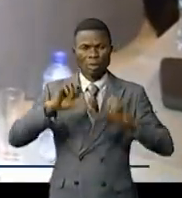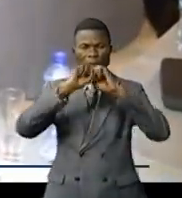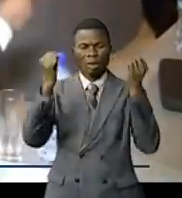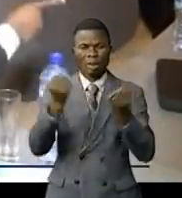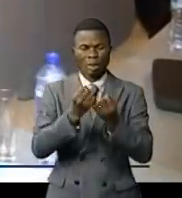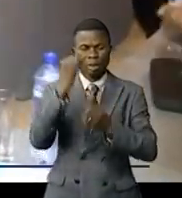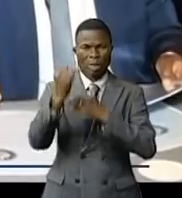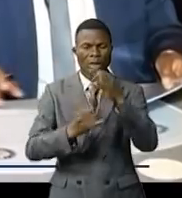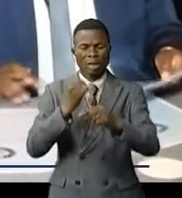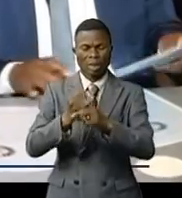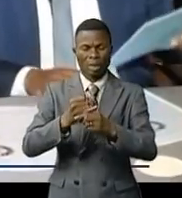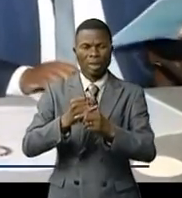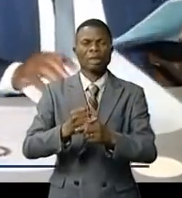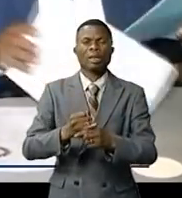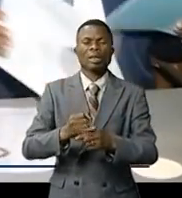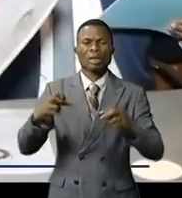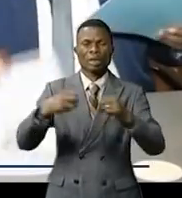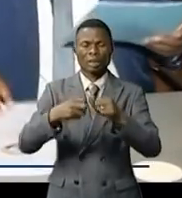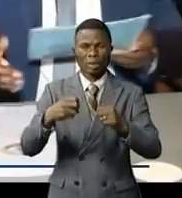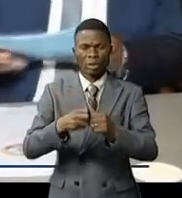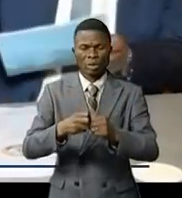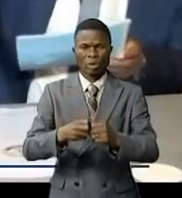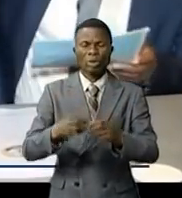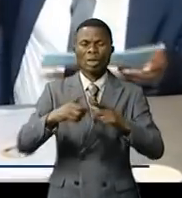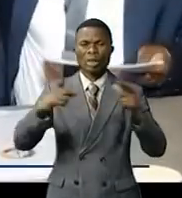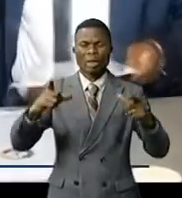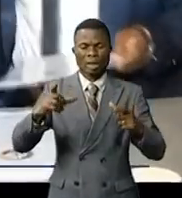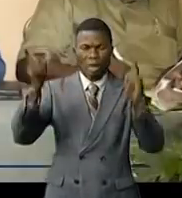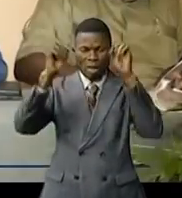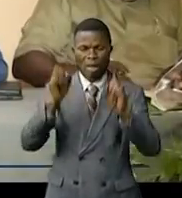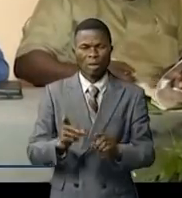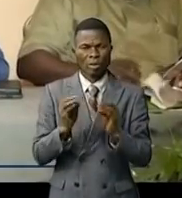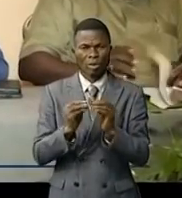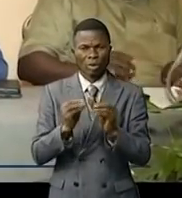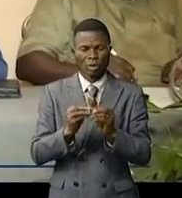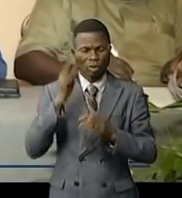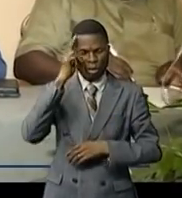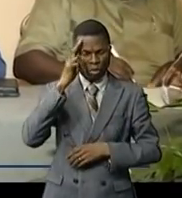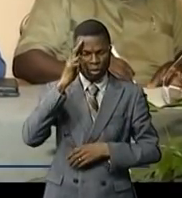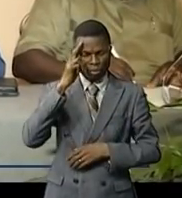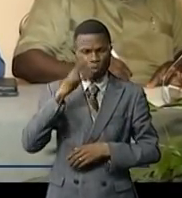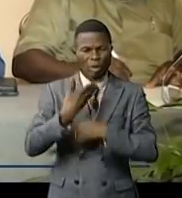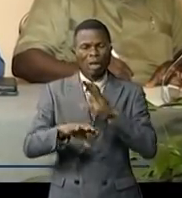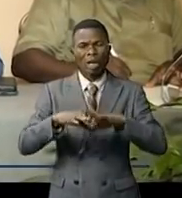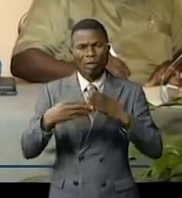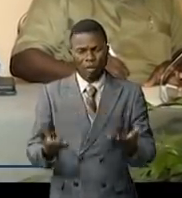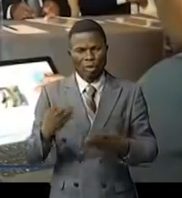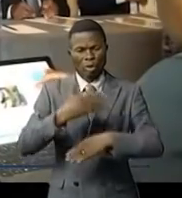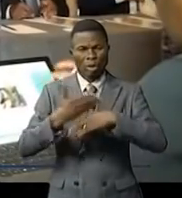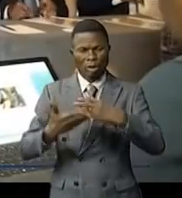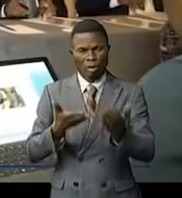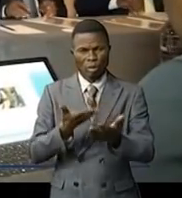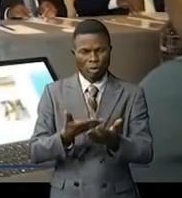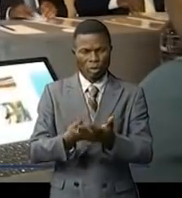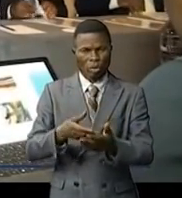internationale d'électricité des Grands Lacs et de EGEL, Énergie des Grands Lacs, pour un atelier de réflexion sur les modalités de réhabilitation de